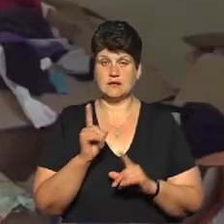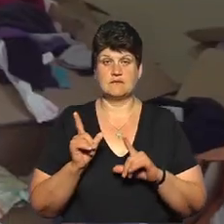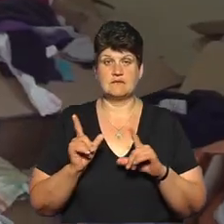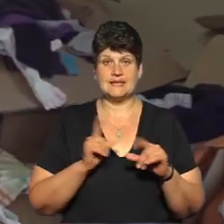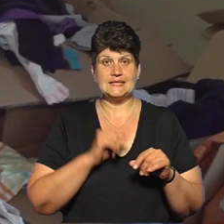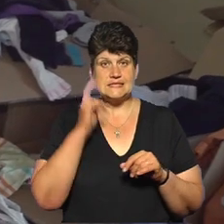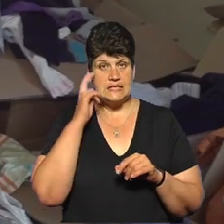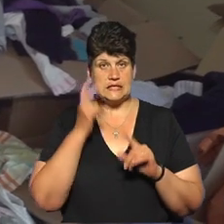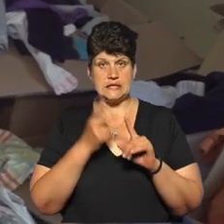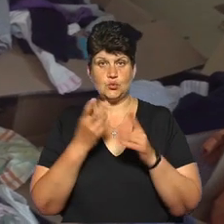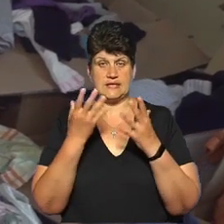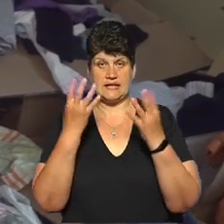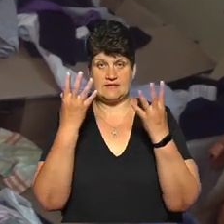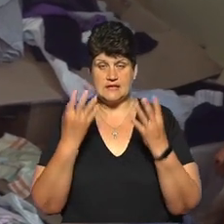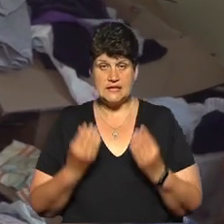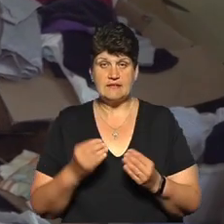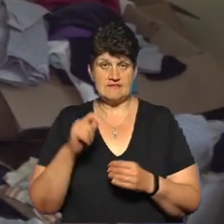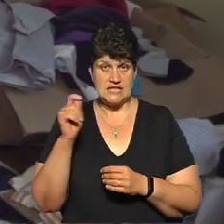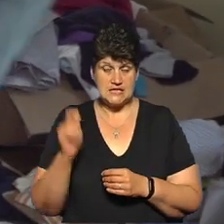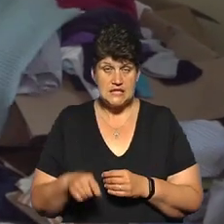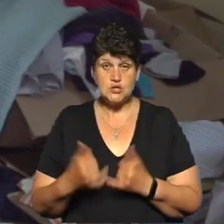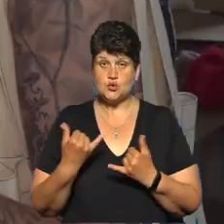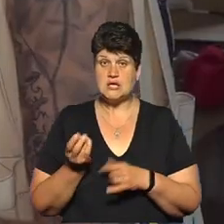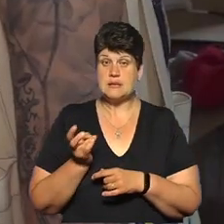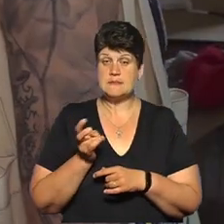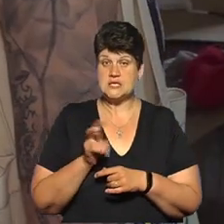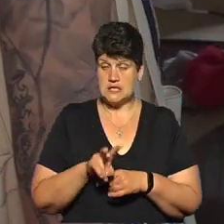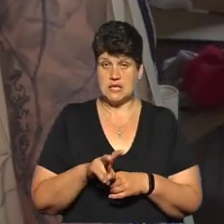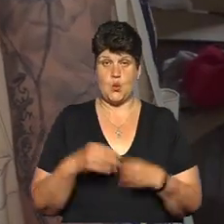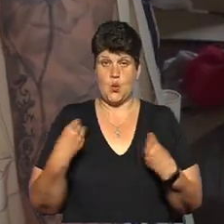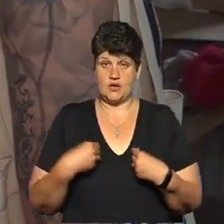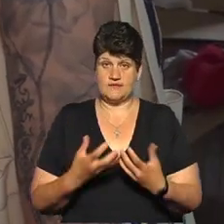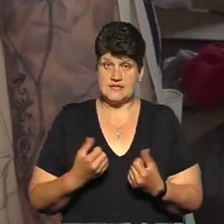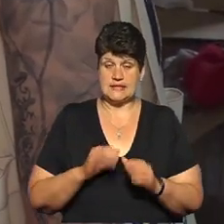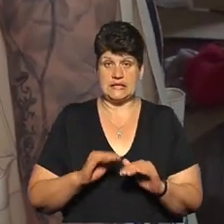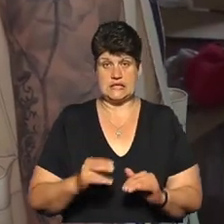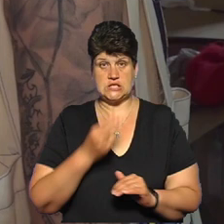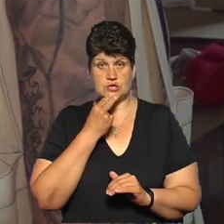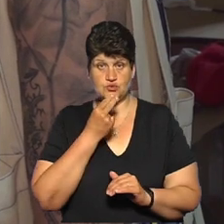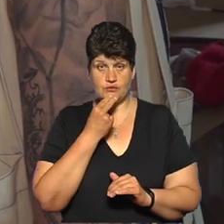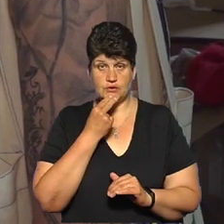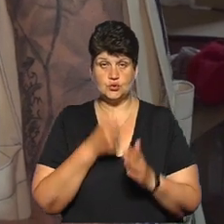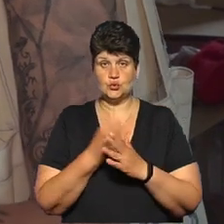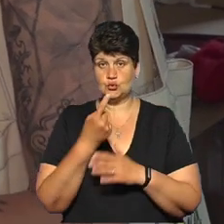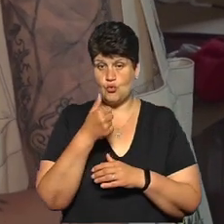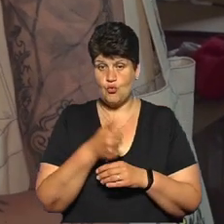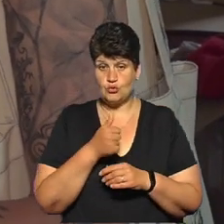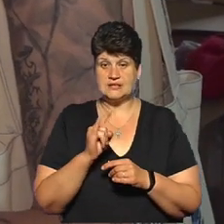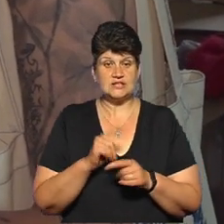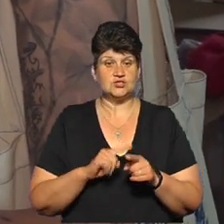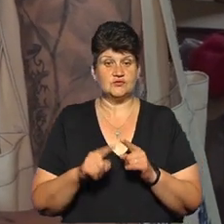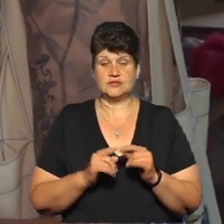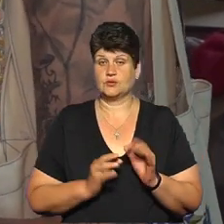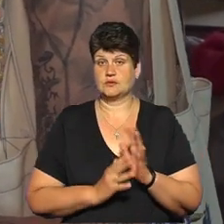війни. Сьогодні прийшли за одягом та дитячим харчуванням. Дитинка до року, вона дуже швидко росте, і тому ті речі, які ми